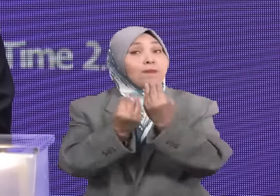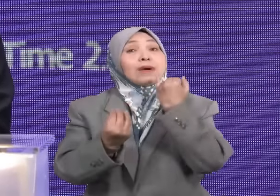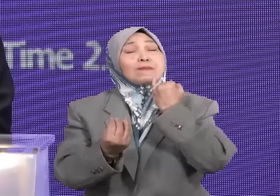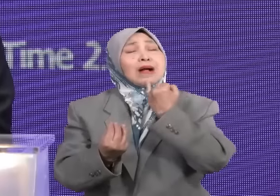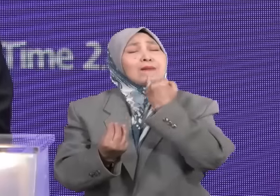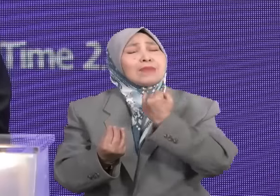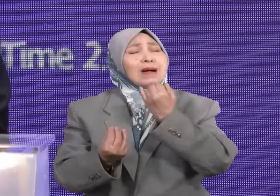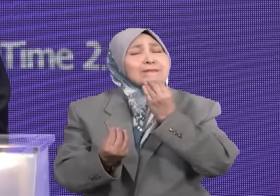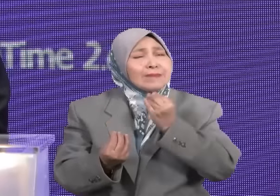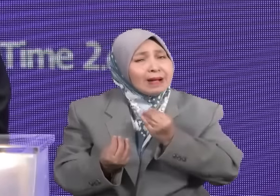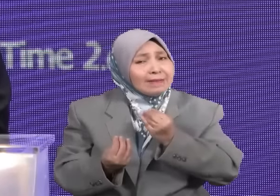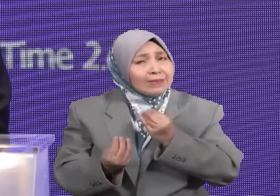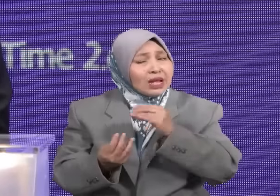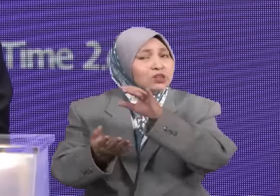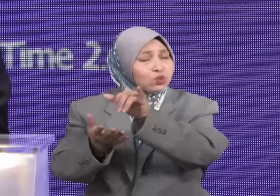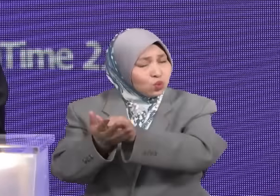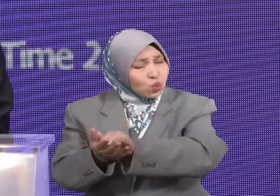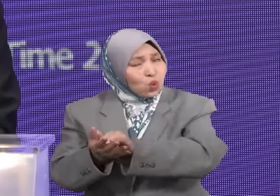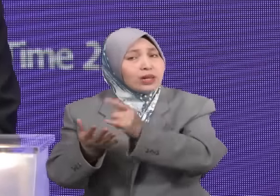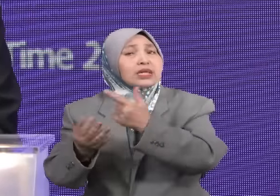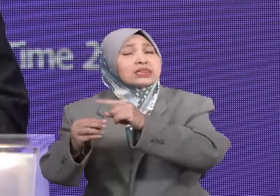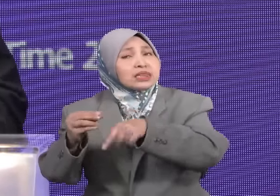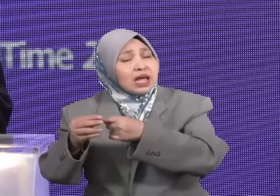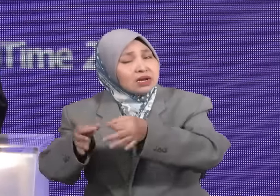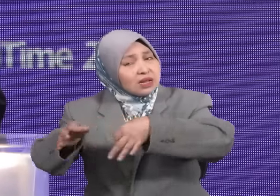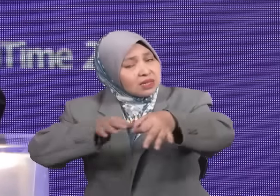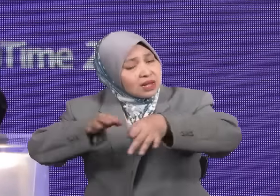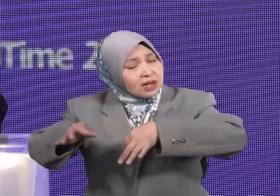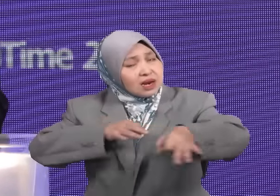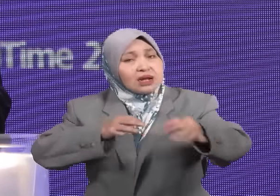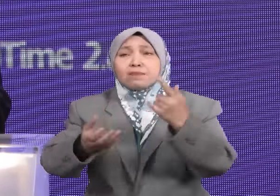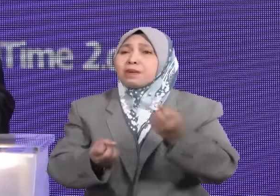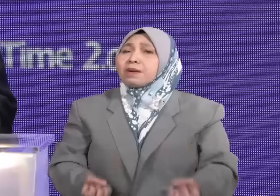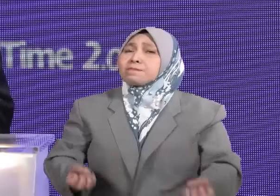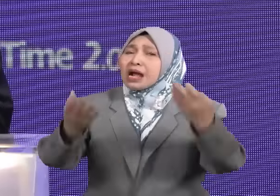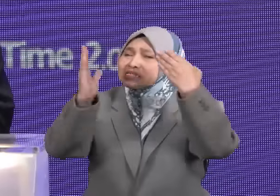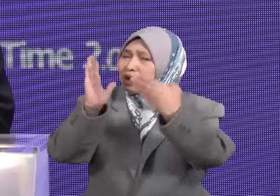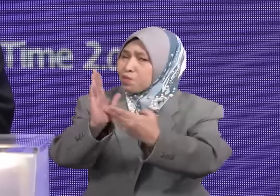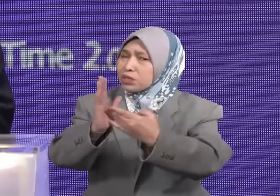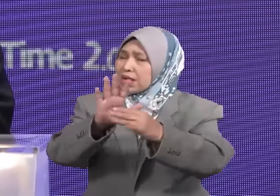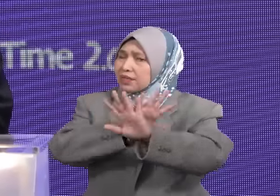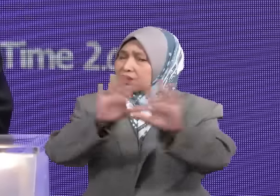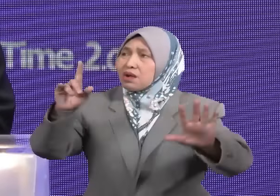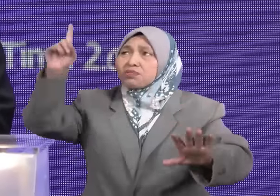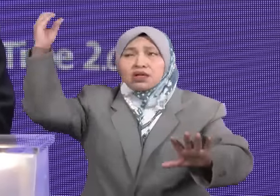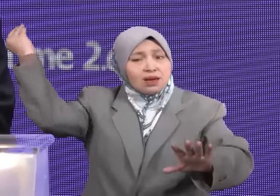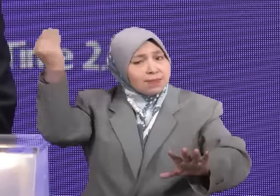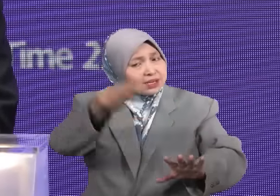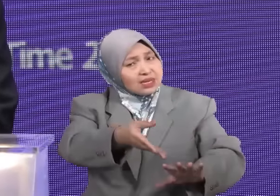kam atainahum min ayatin bayyinah, ya, tanyakan berapa banyak bukti yang nyata telah kami berikan kepada